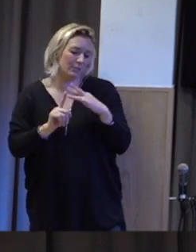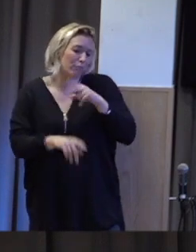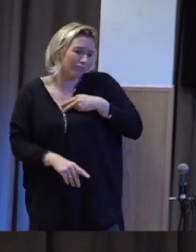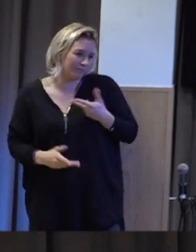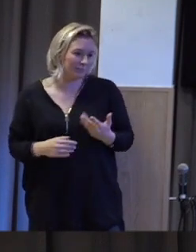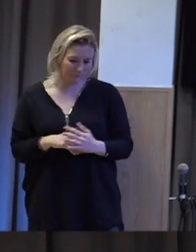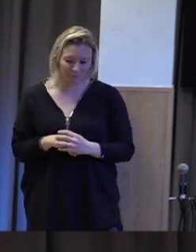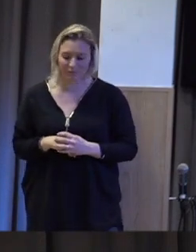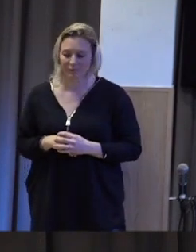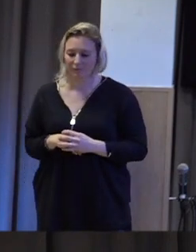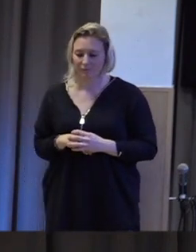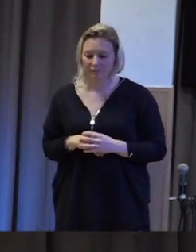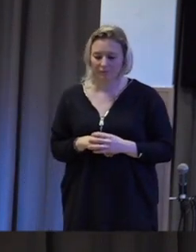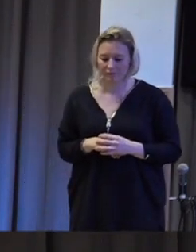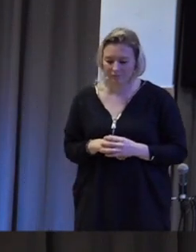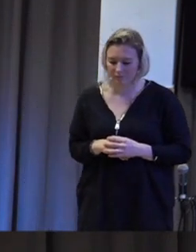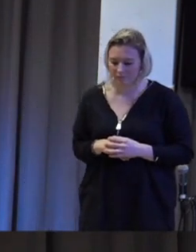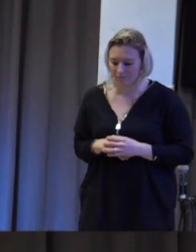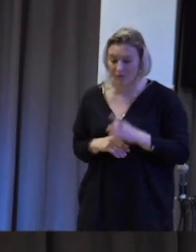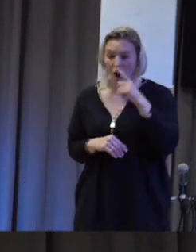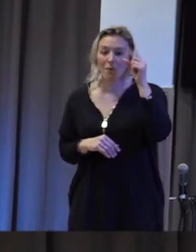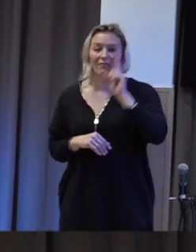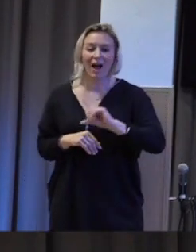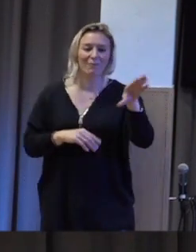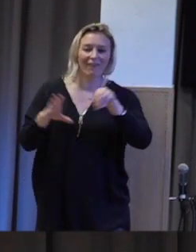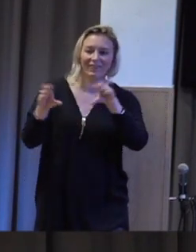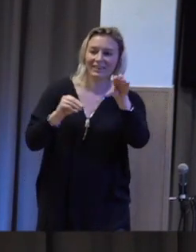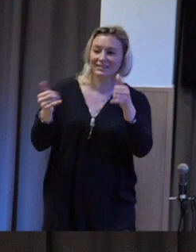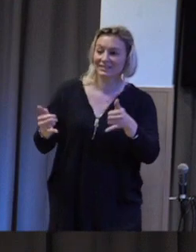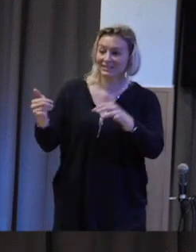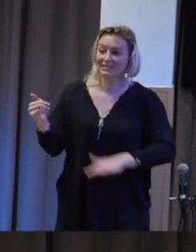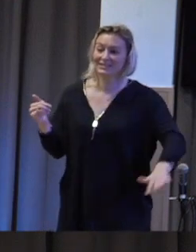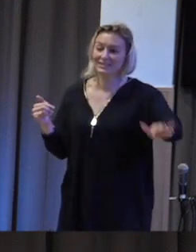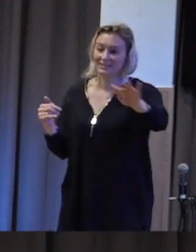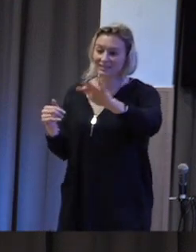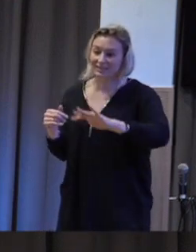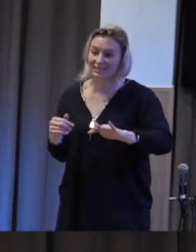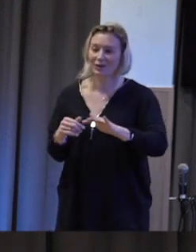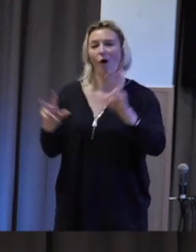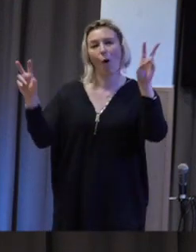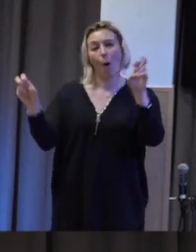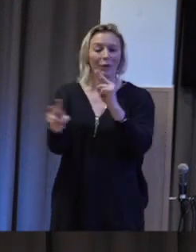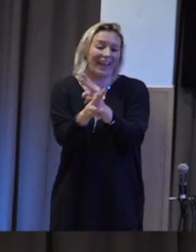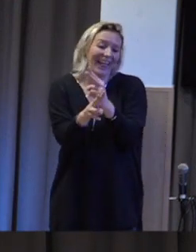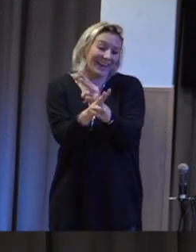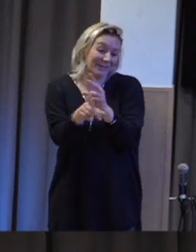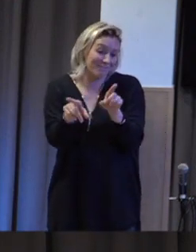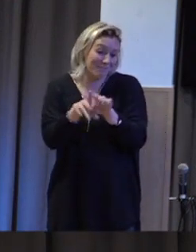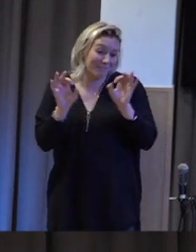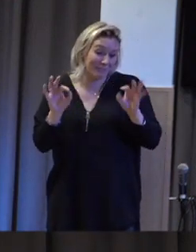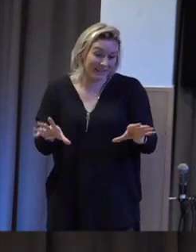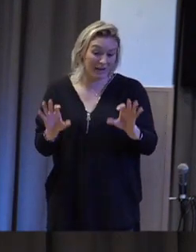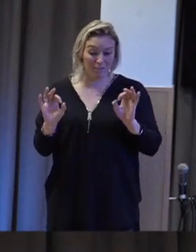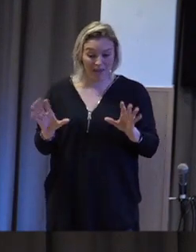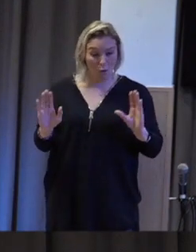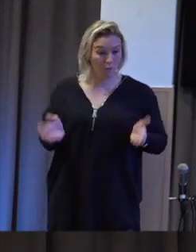Quand on rend témoignage que nous invitons des hommes et des femmes dans ce lieu, dans cette hôtellerie, c'est comme dans un